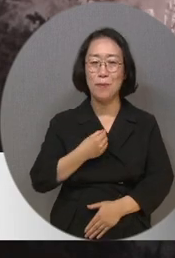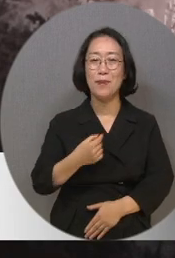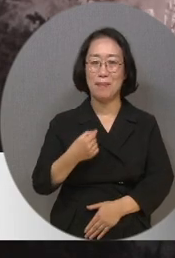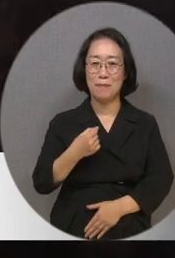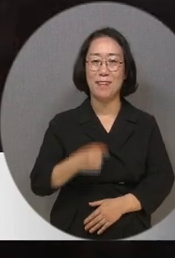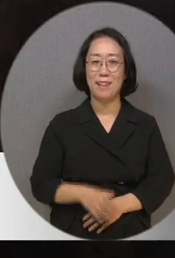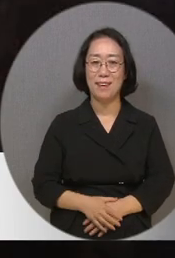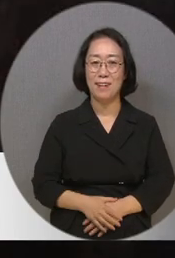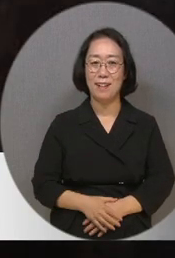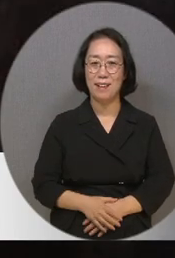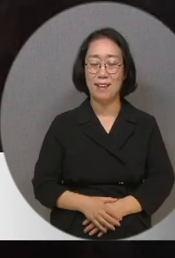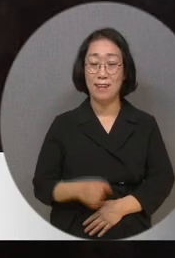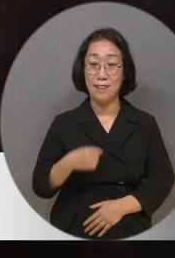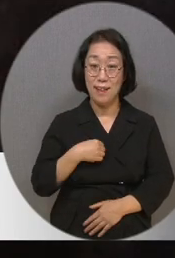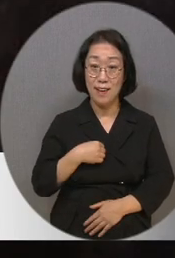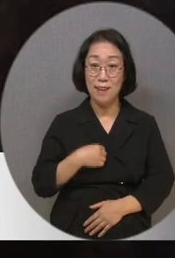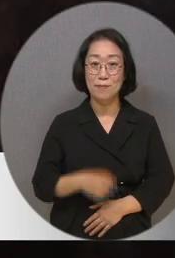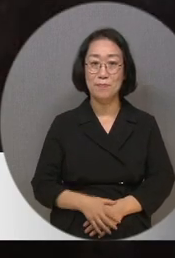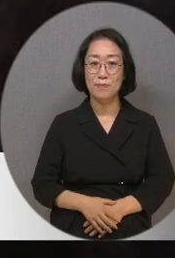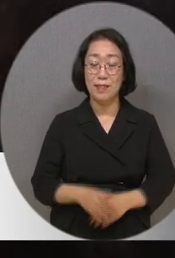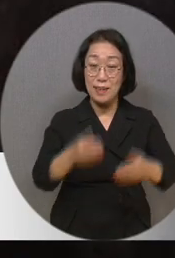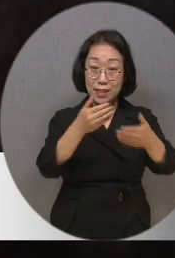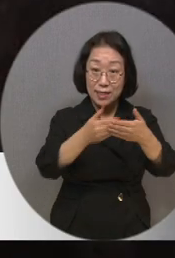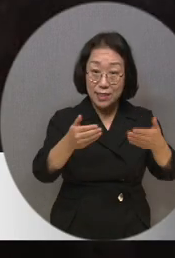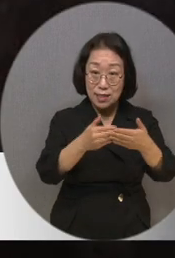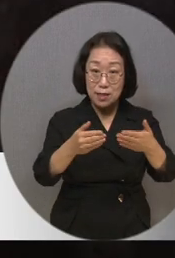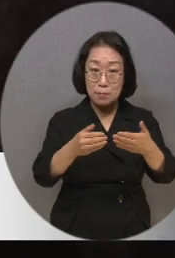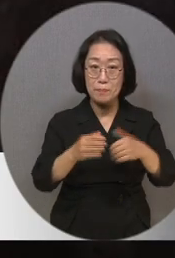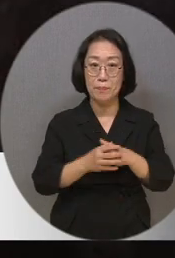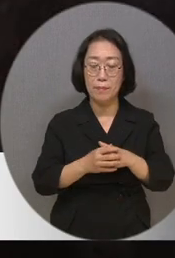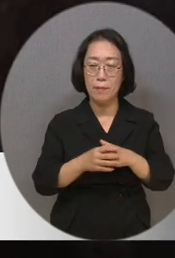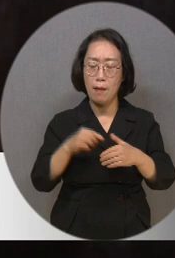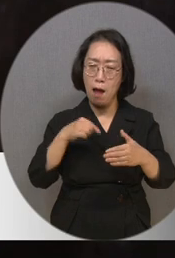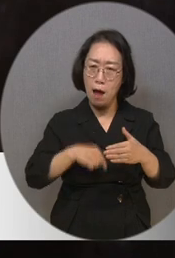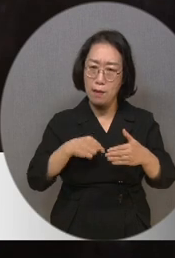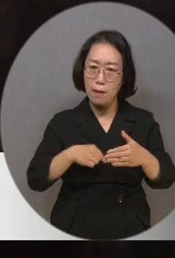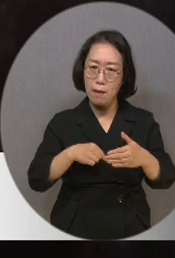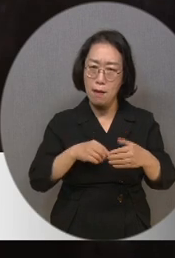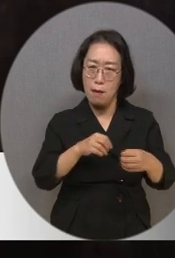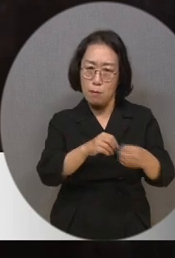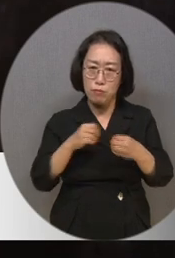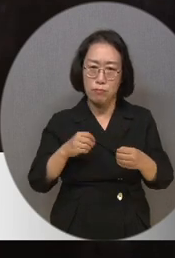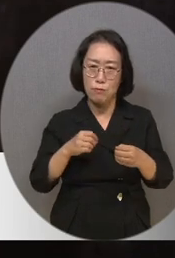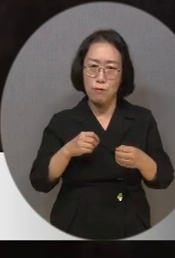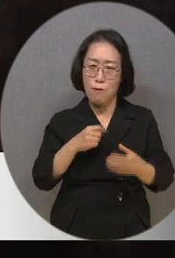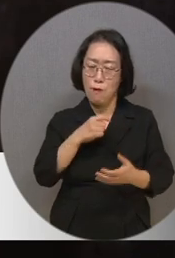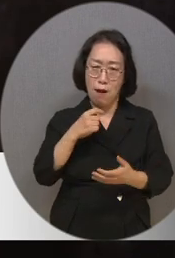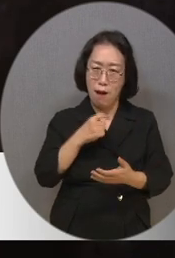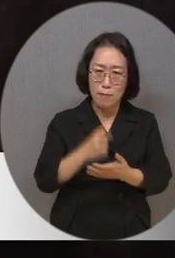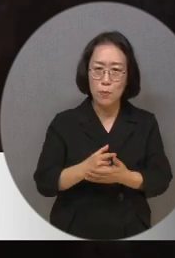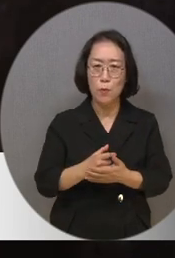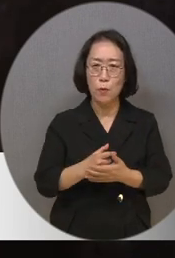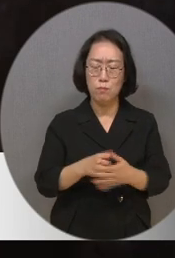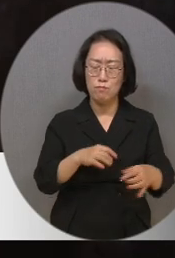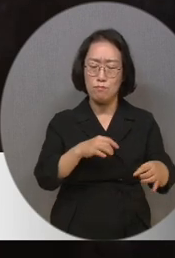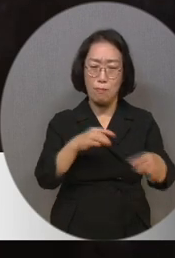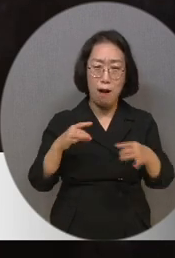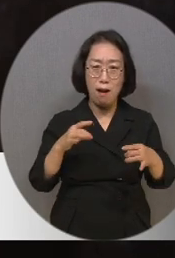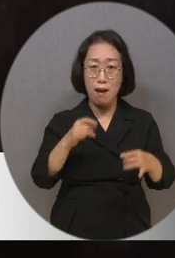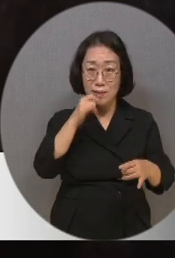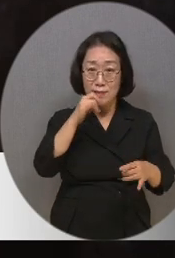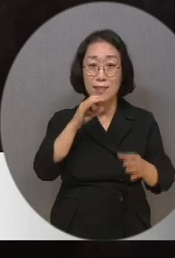행복합니다. 더욱이 그림이 내 안에 울림이나 감동을 줄 때